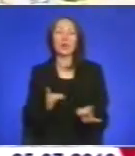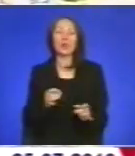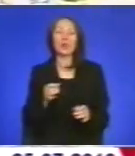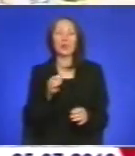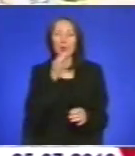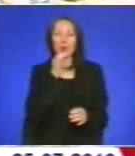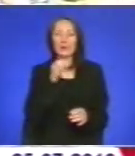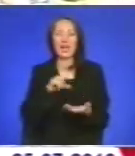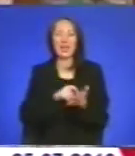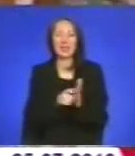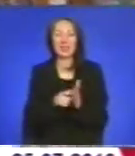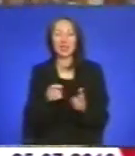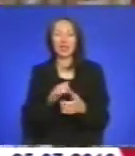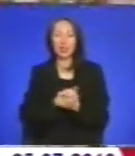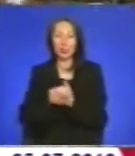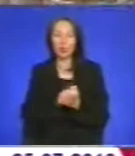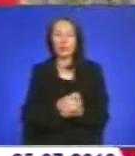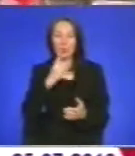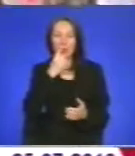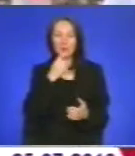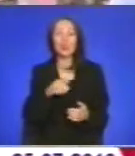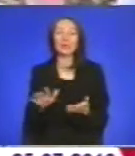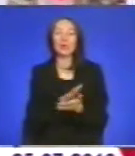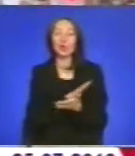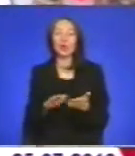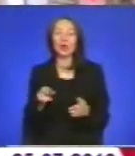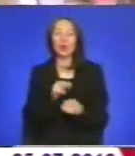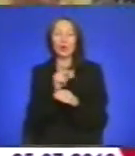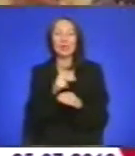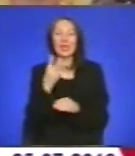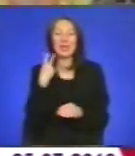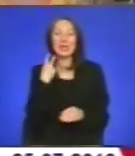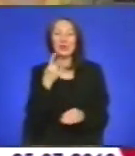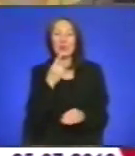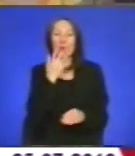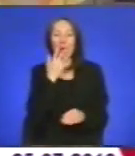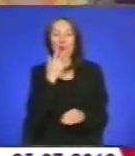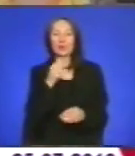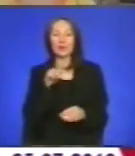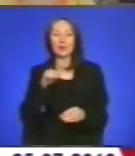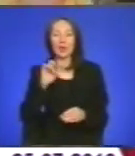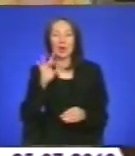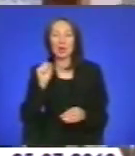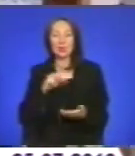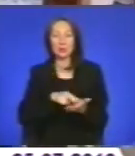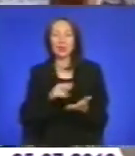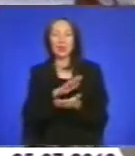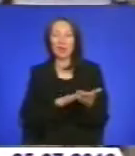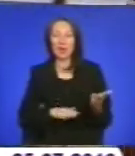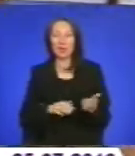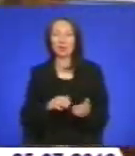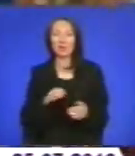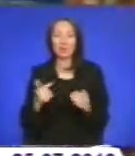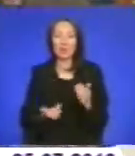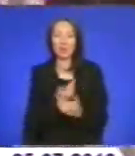це недалечко від нас. Безкоштовно викладати уроки англійської Тарас Малюжинський планує і далі. За першої нагоди ще приїде